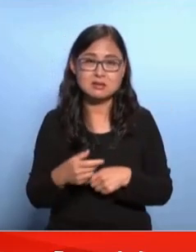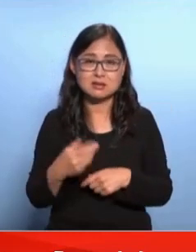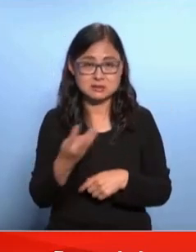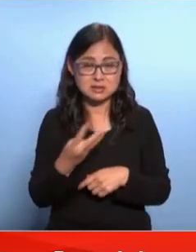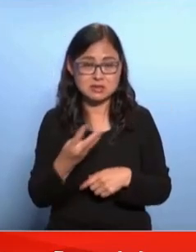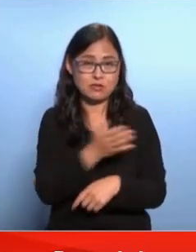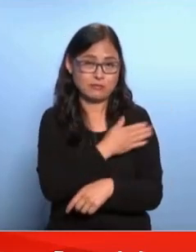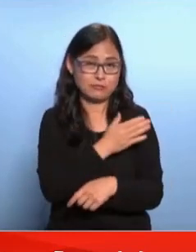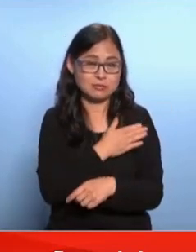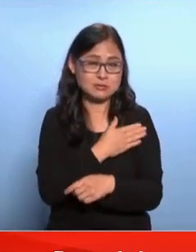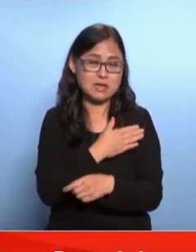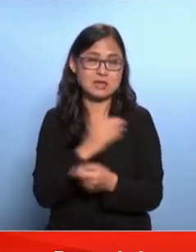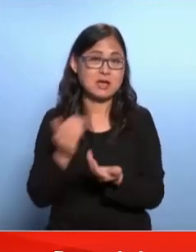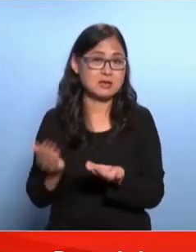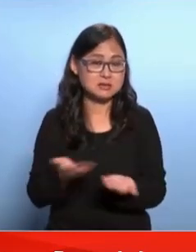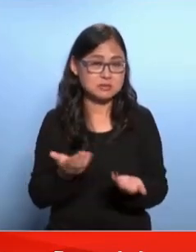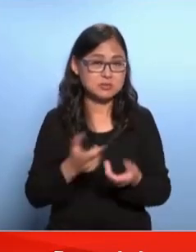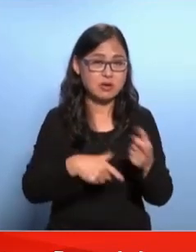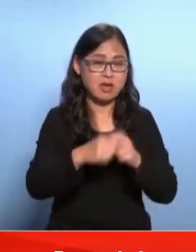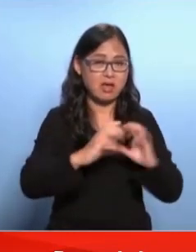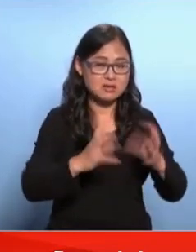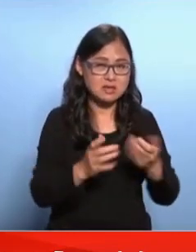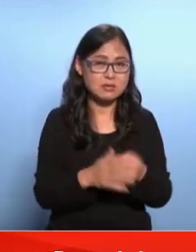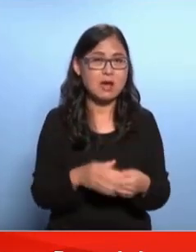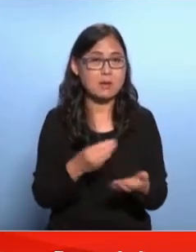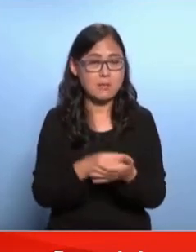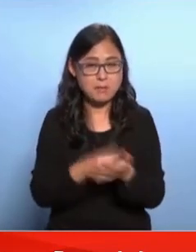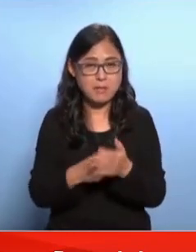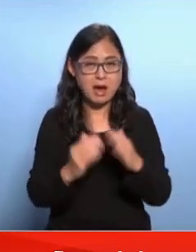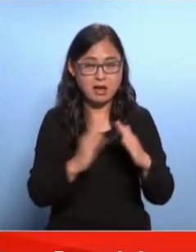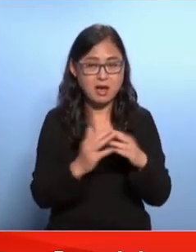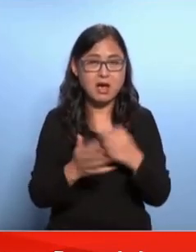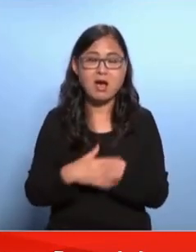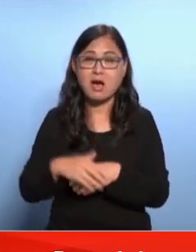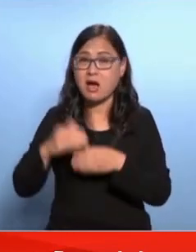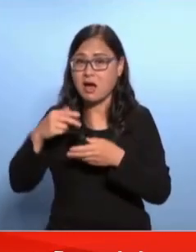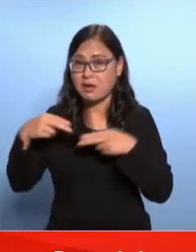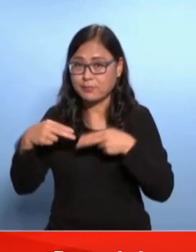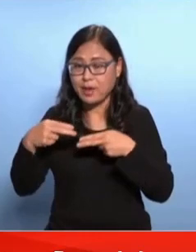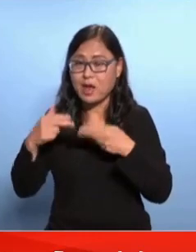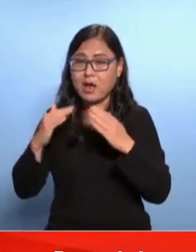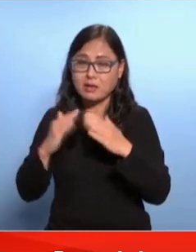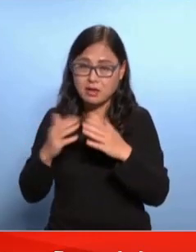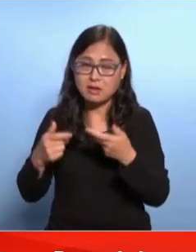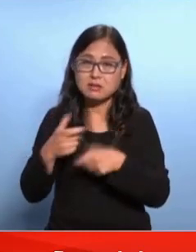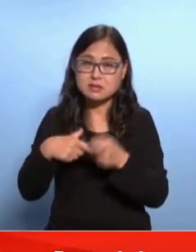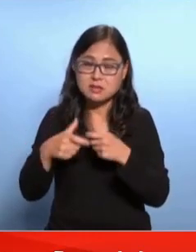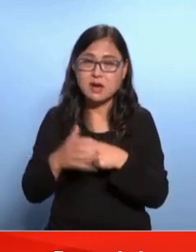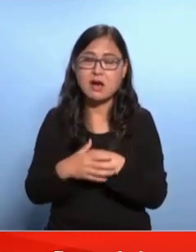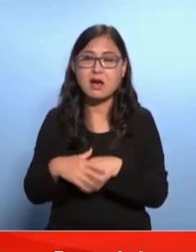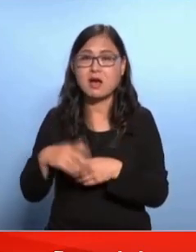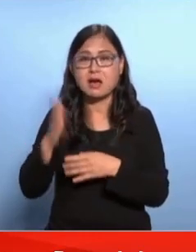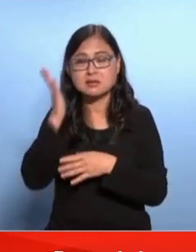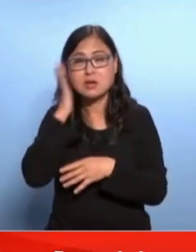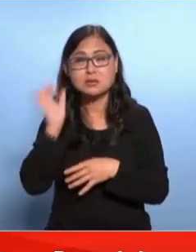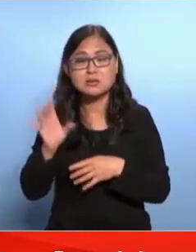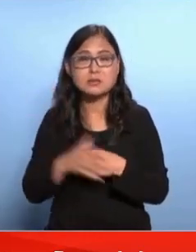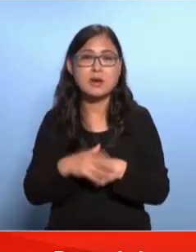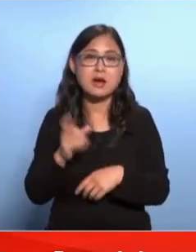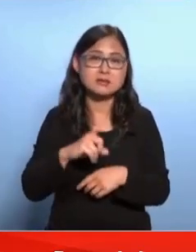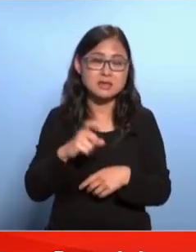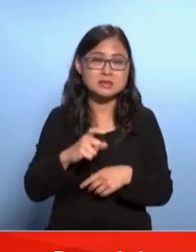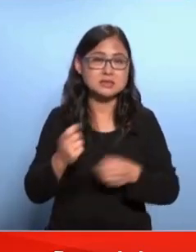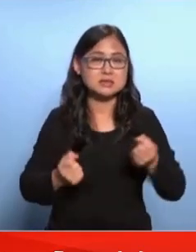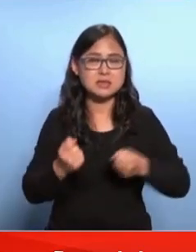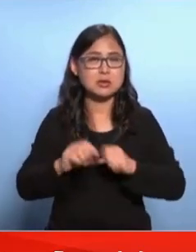責接待的行業，零售、我飲食、酒店，那些的士司機全部